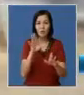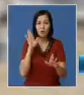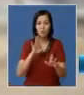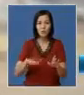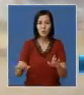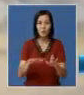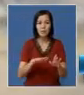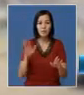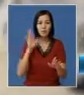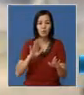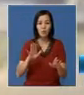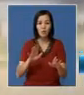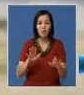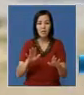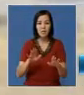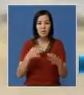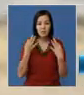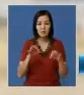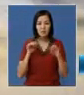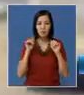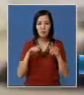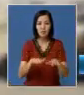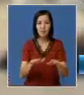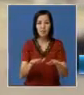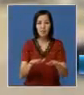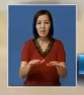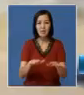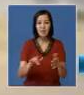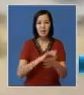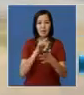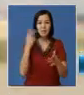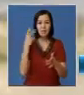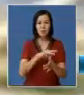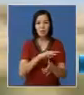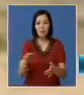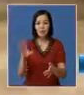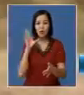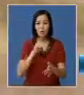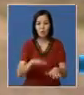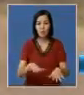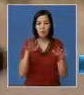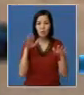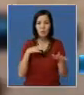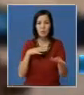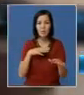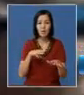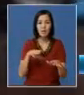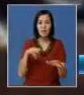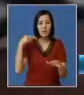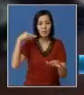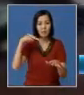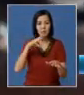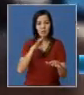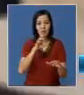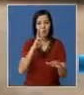бөген су қоймасынан су жіберілмек. Ал су қалаға 20 минутта жетеді дейді мамандар. Ел президенті Қасым-Жомарт Тоқаев құзырлы